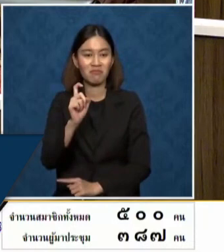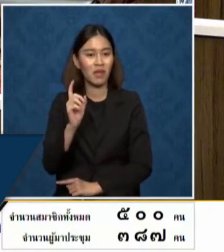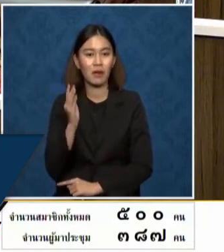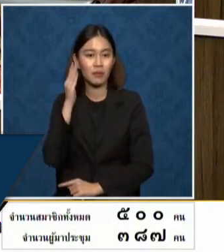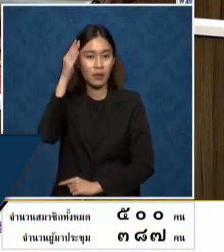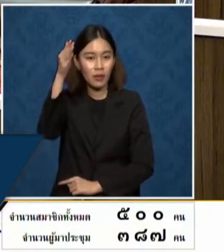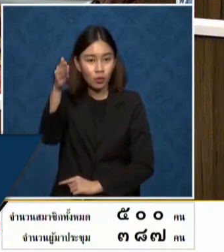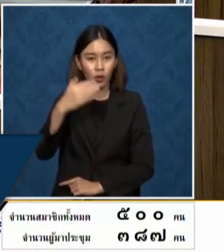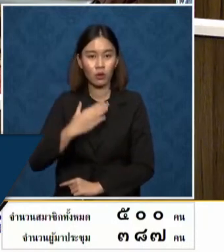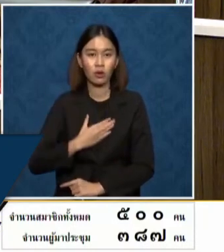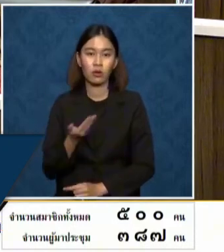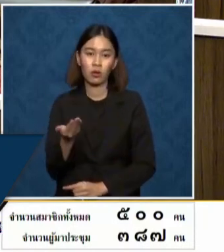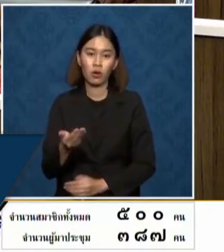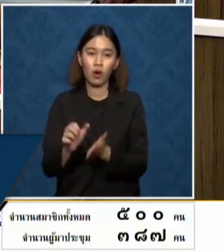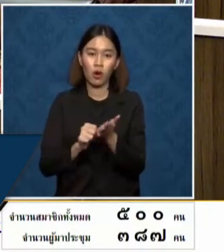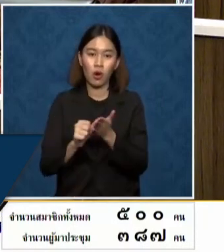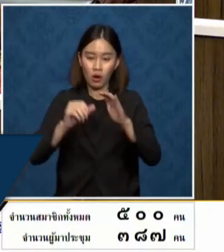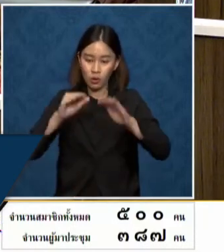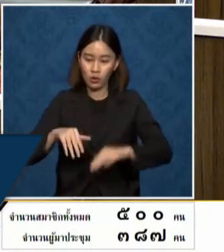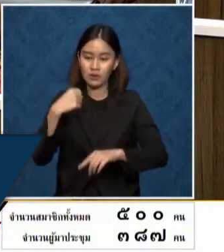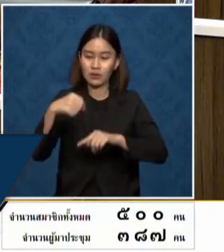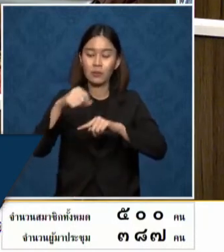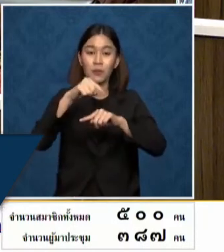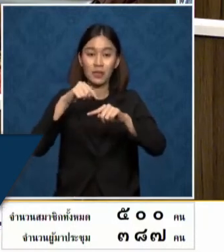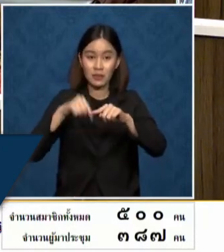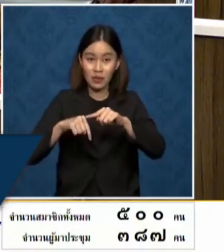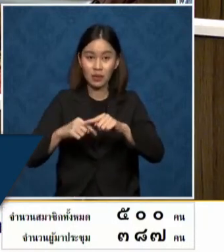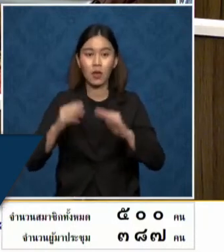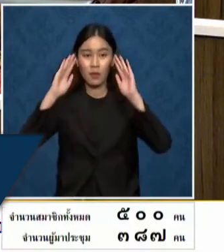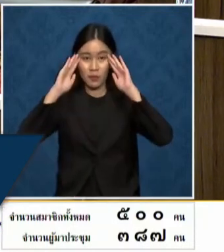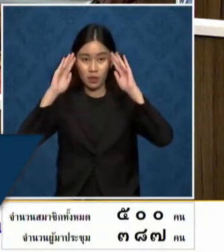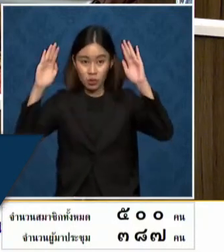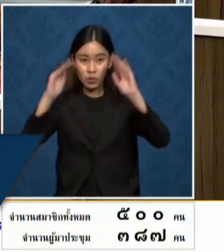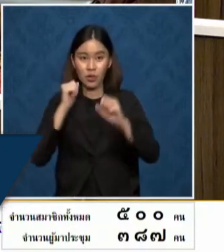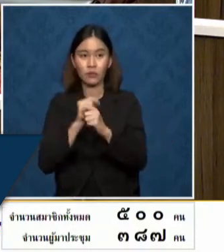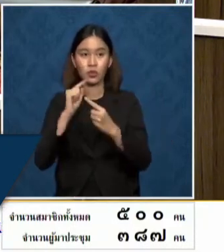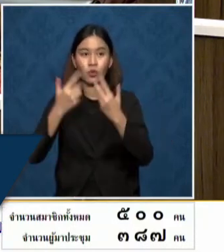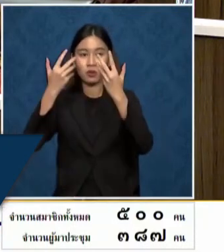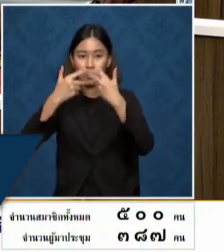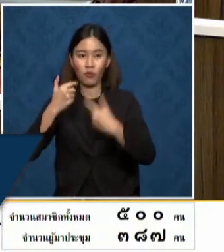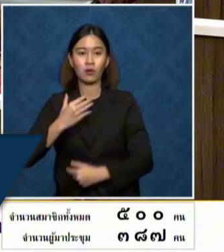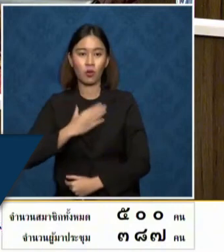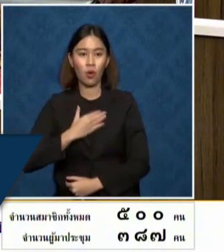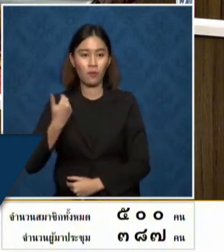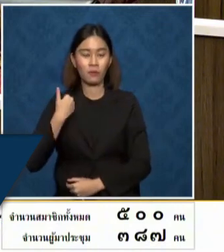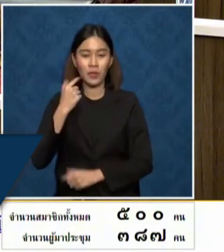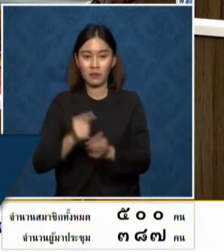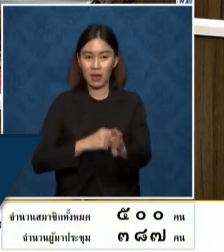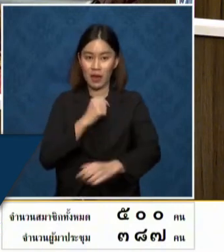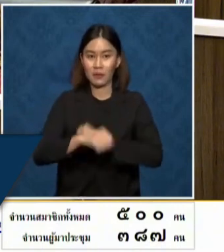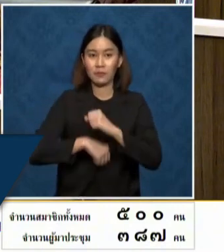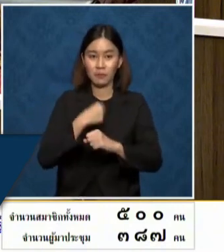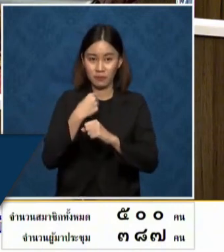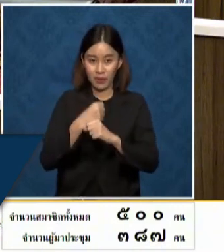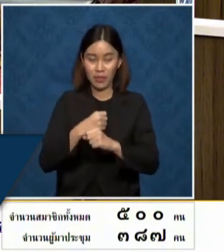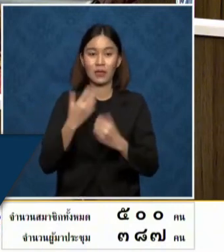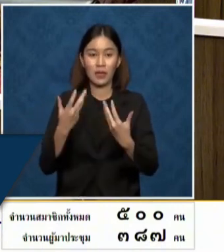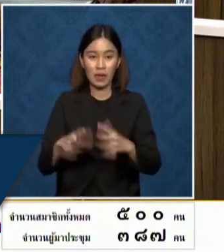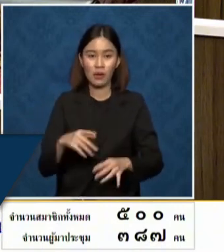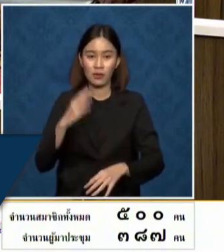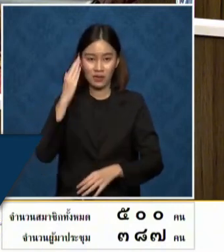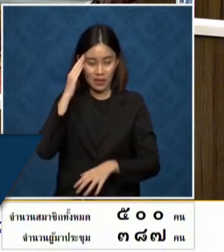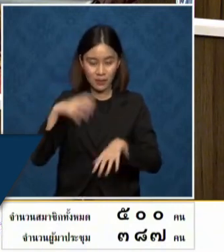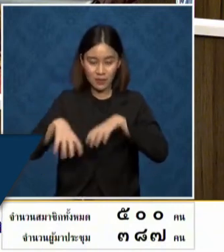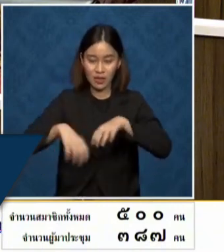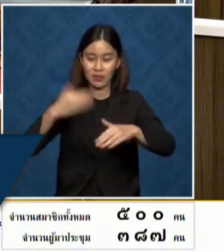อนาคตจึงขอปรับลดเพิ่มอีก 10%ซึ่งประสบการณ์การทำงานในอุตสาหกรรมนี้ของผมมีมาหลายปีทราบดีว่าการจัด